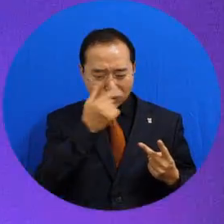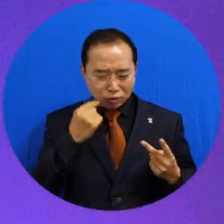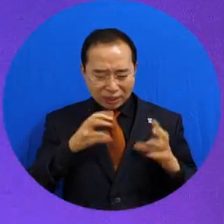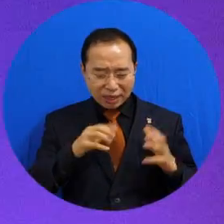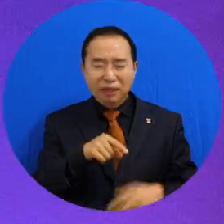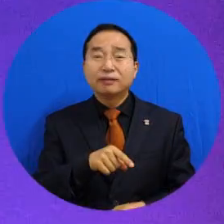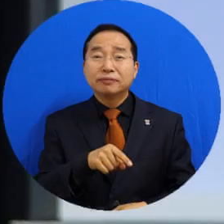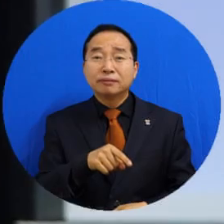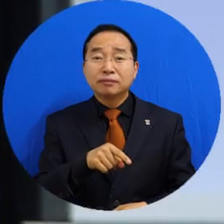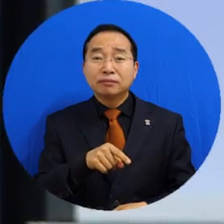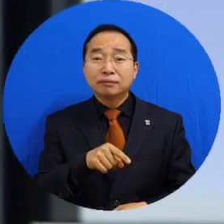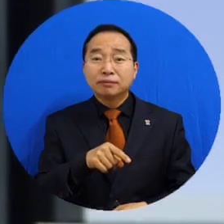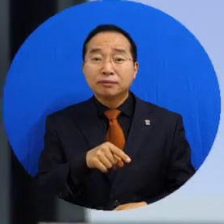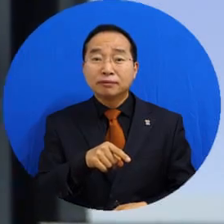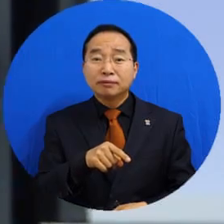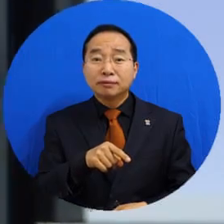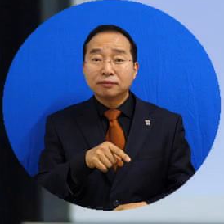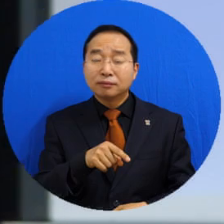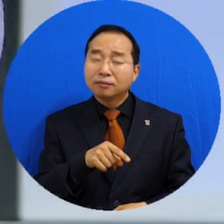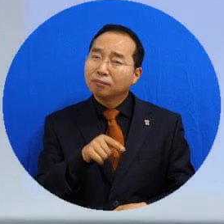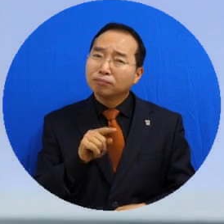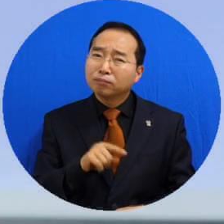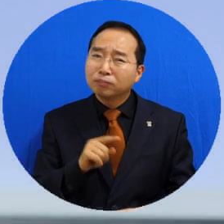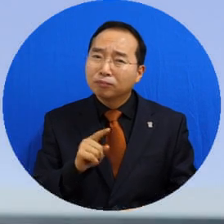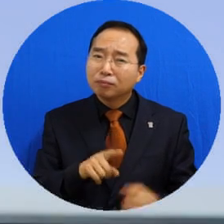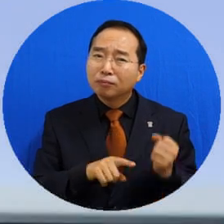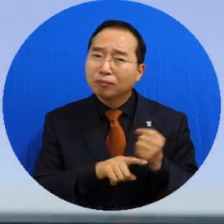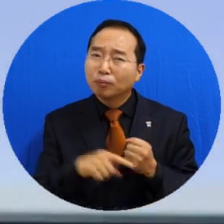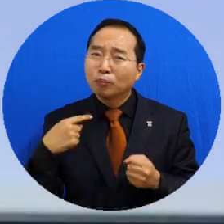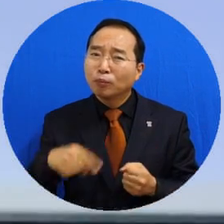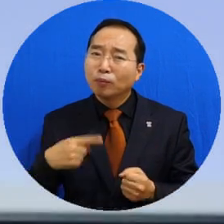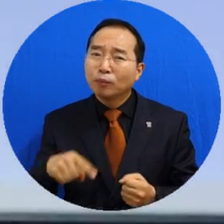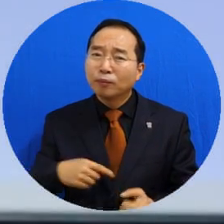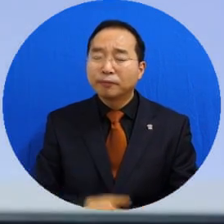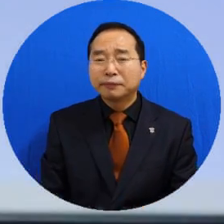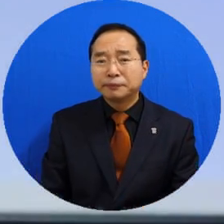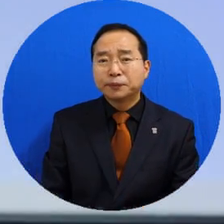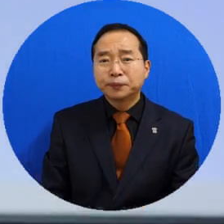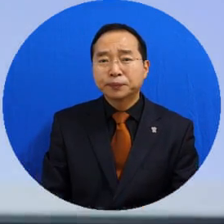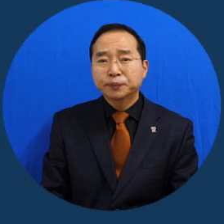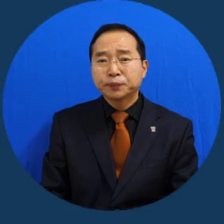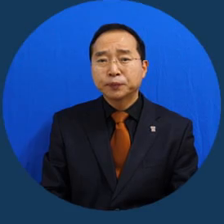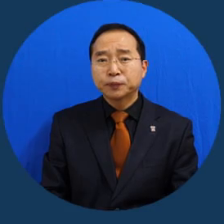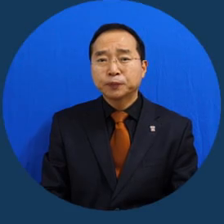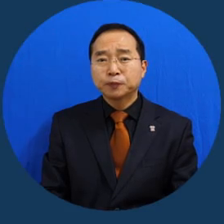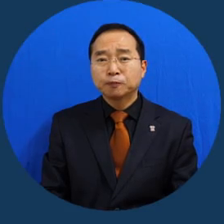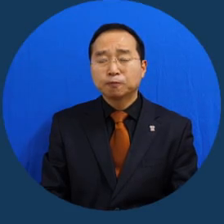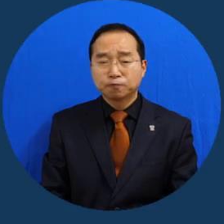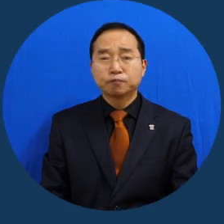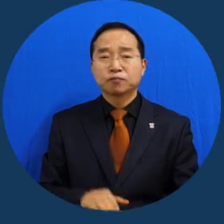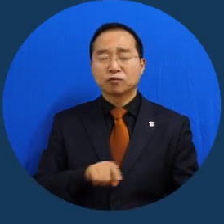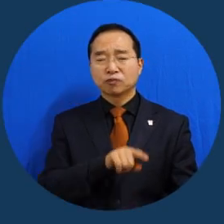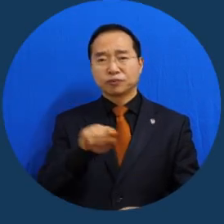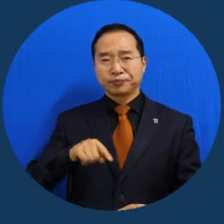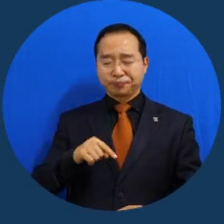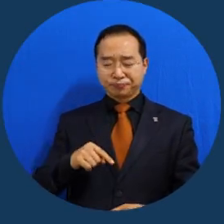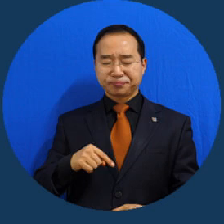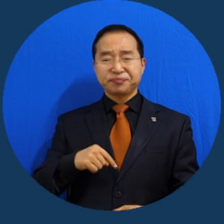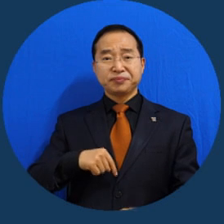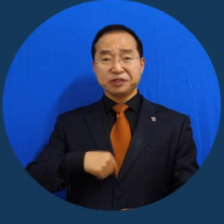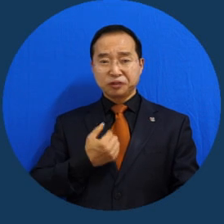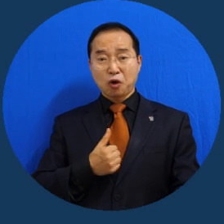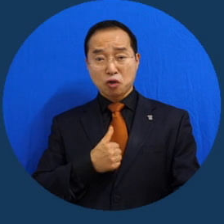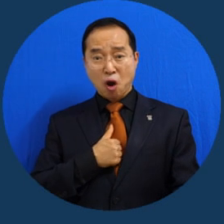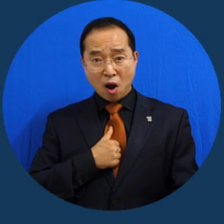1, 2위였었어요. 과연 이것은 무엇을 우리에게 상징할까요? 한번 생각해 보세요. 그것은 우리가 스스로의